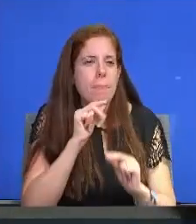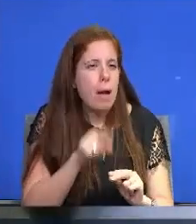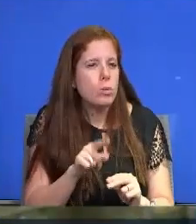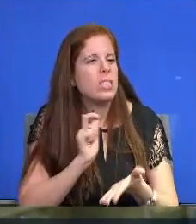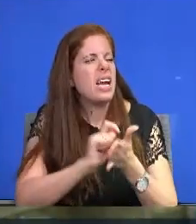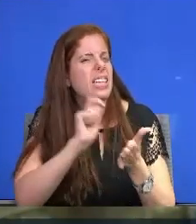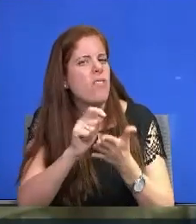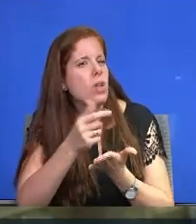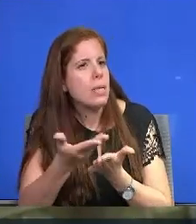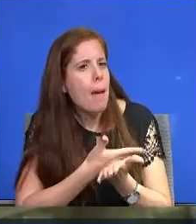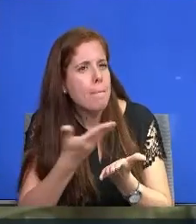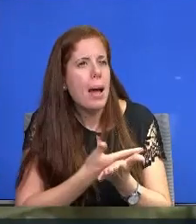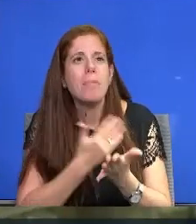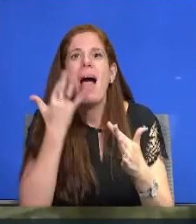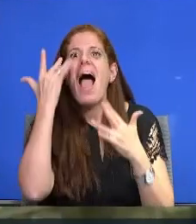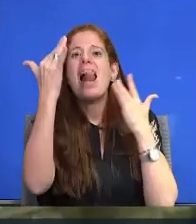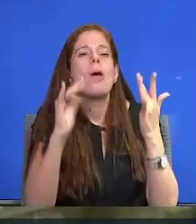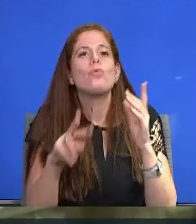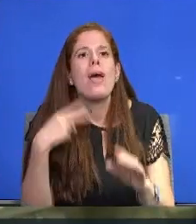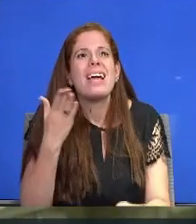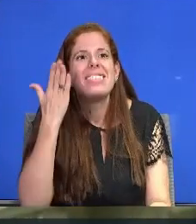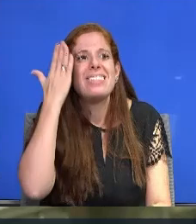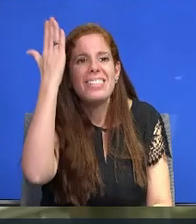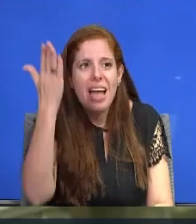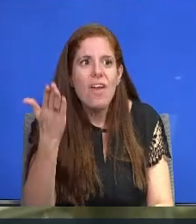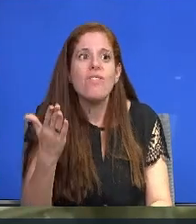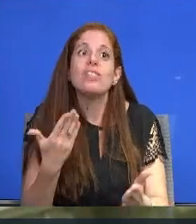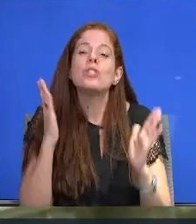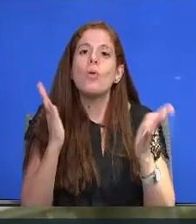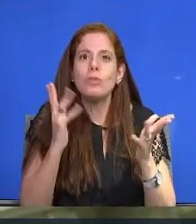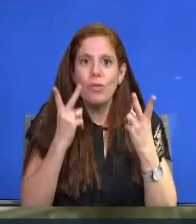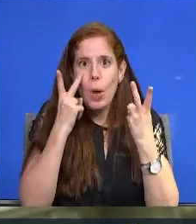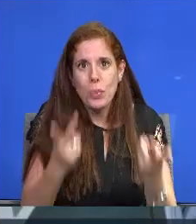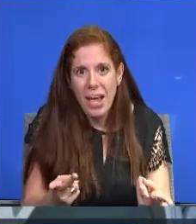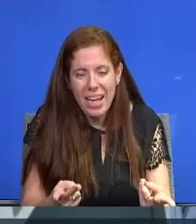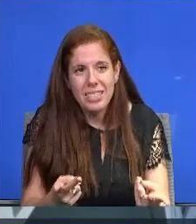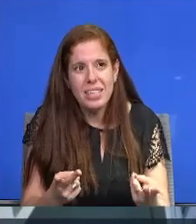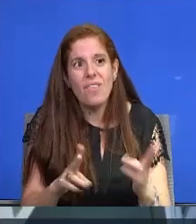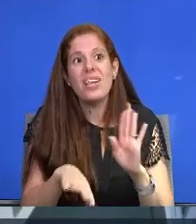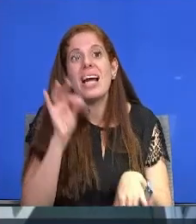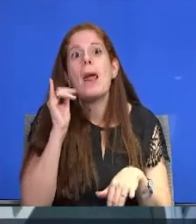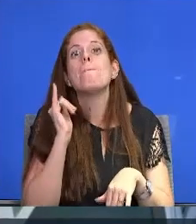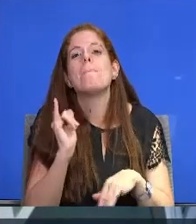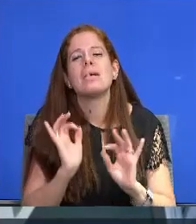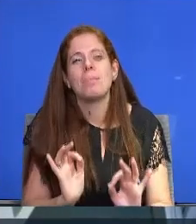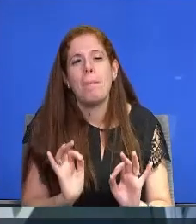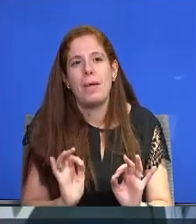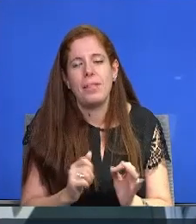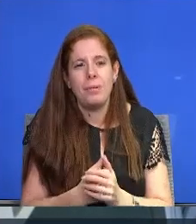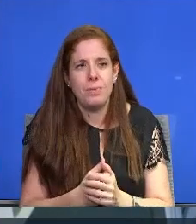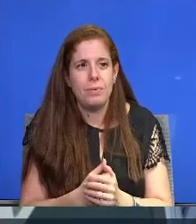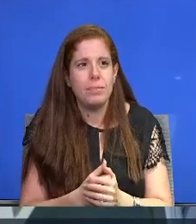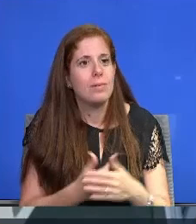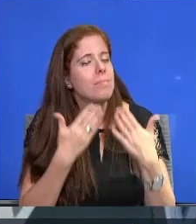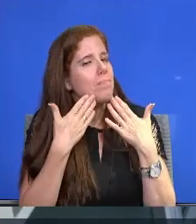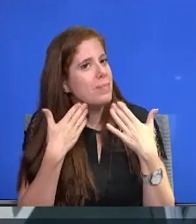papers about it, we've dreamt about what it's going to be, and finally we're actually going to see it and find out what it really is.